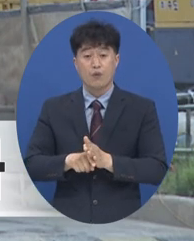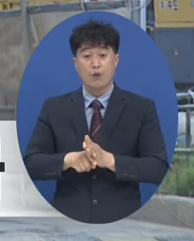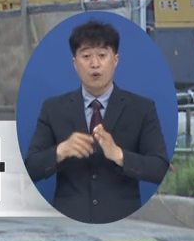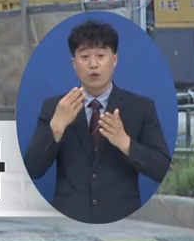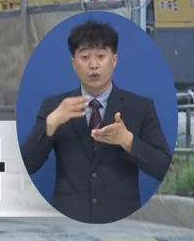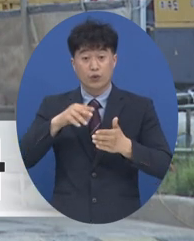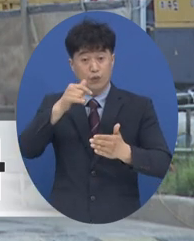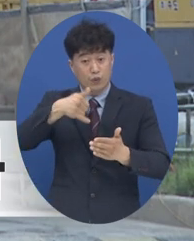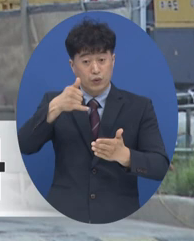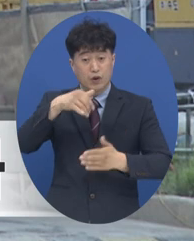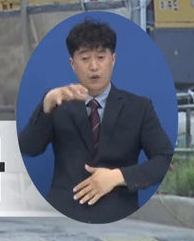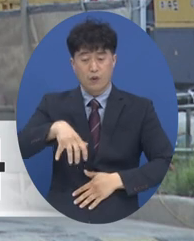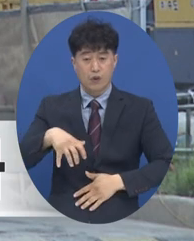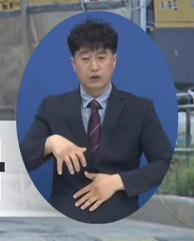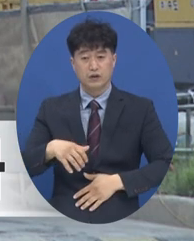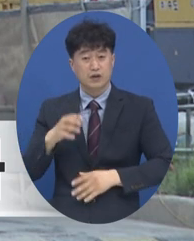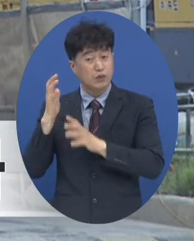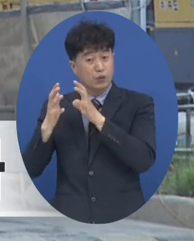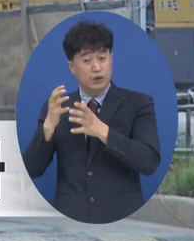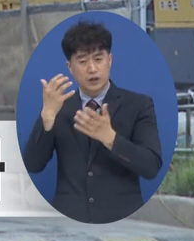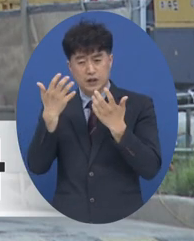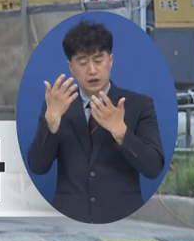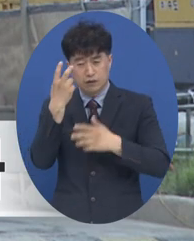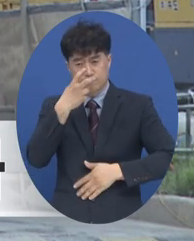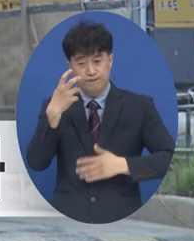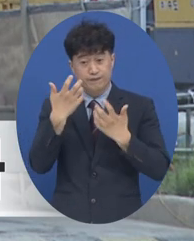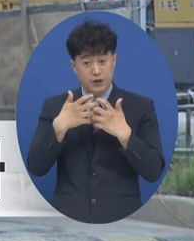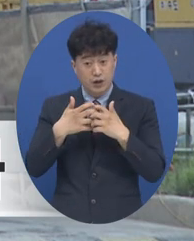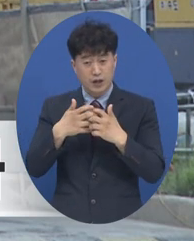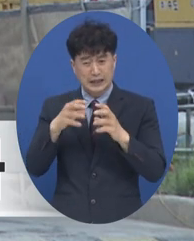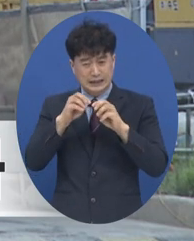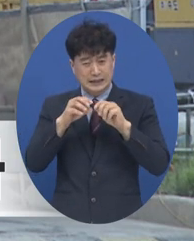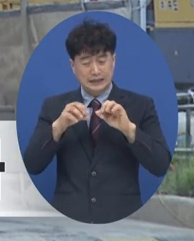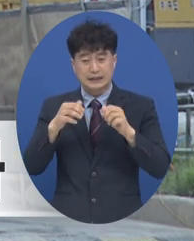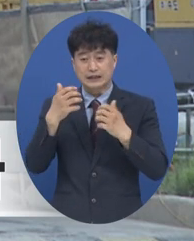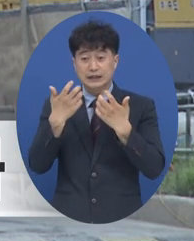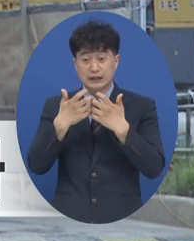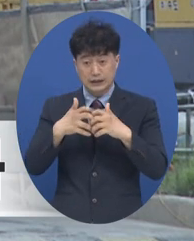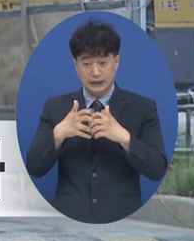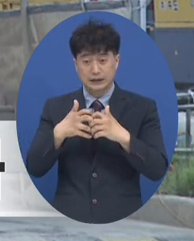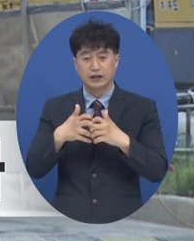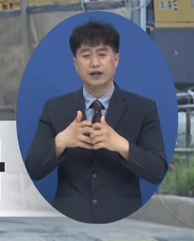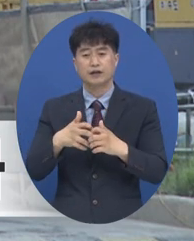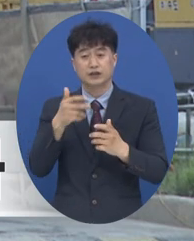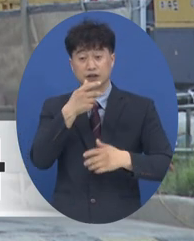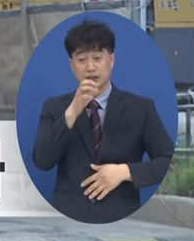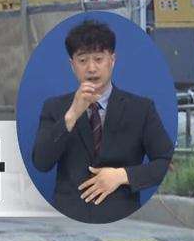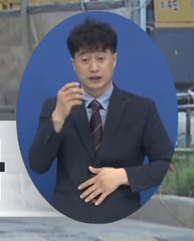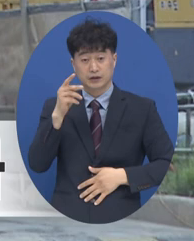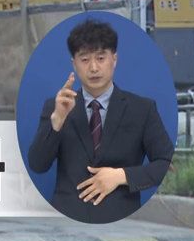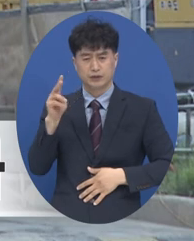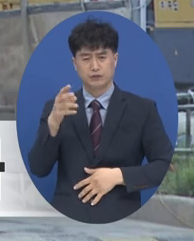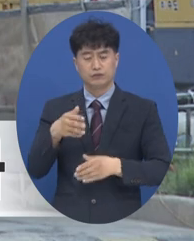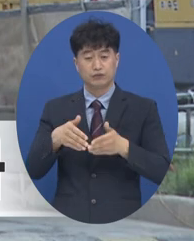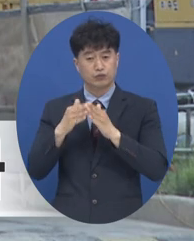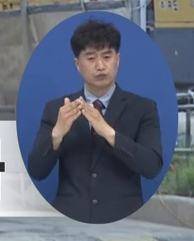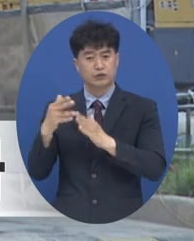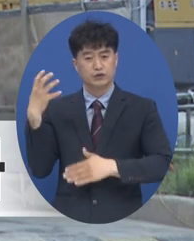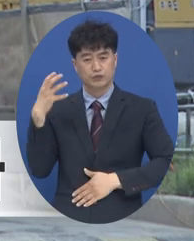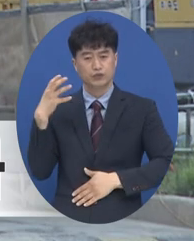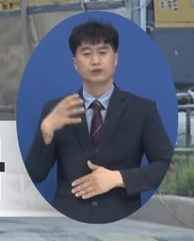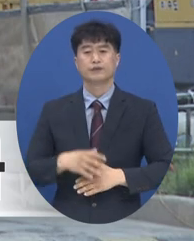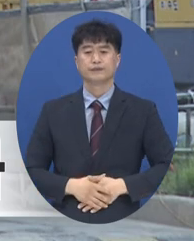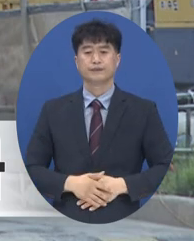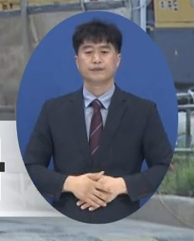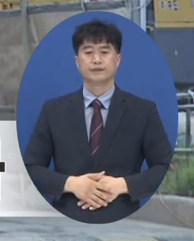위해 관급 공사장에 소음 측정기와 미세먼지 측정기, 폐쇄 회로 텔레비전 설치를 의무화합니다. 구영슬 기자가